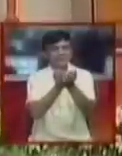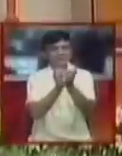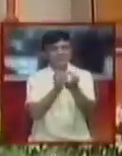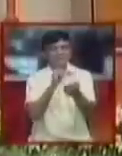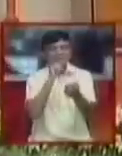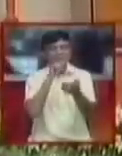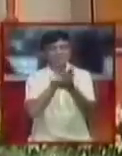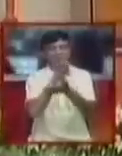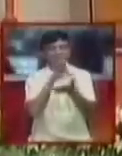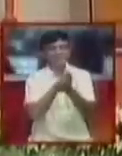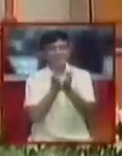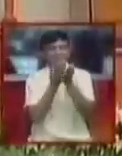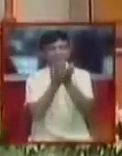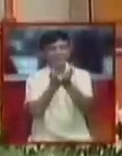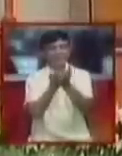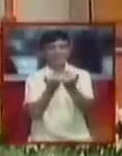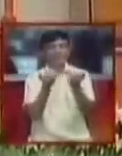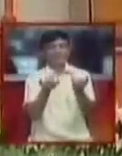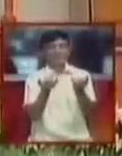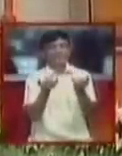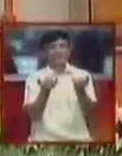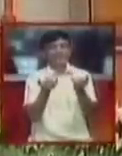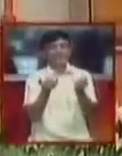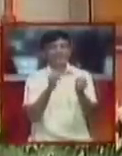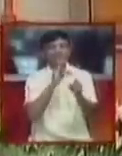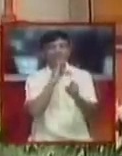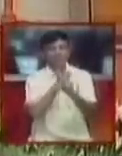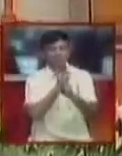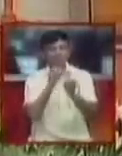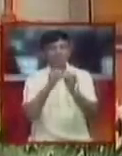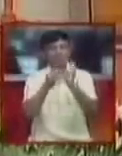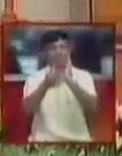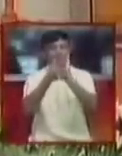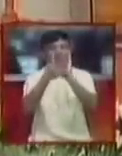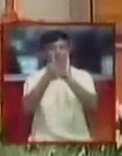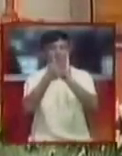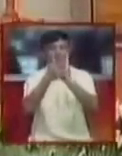papel ang ating ipapalaod. Ngayon, mga high-tech...